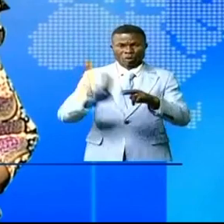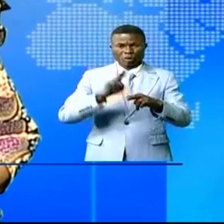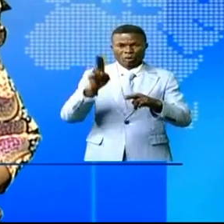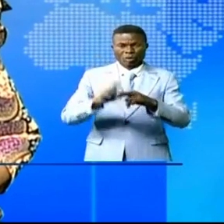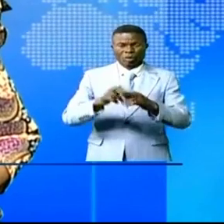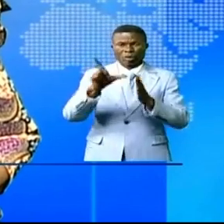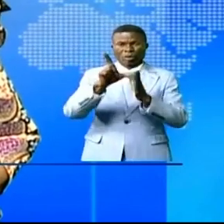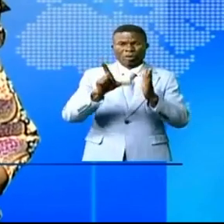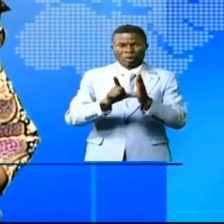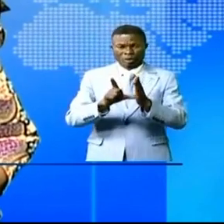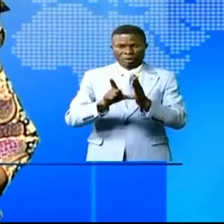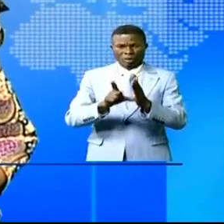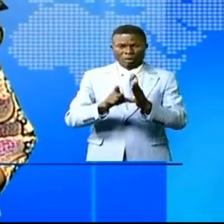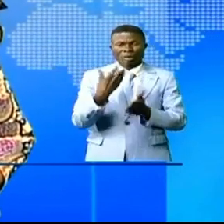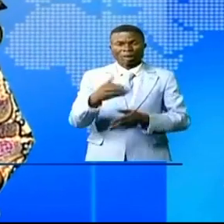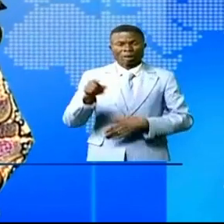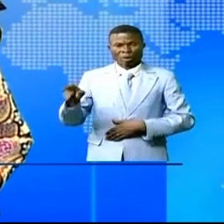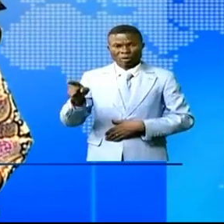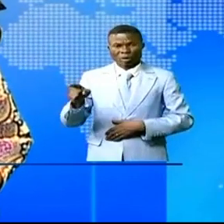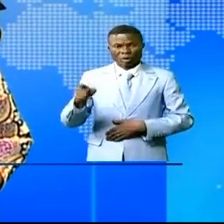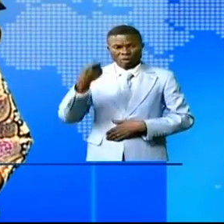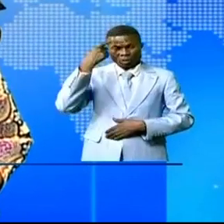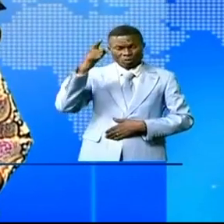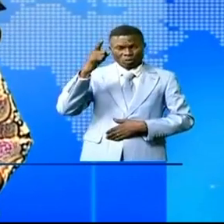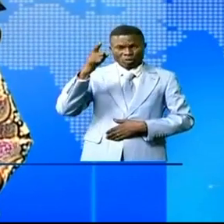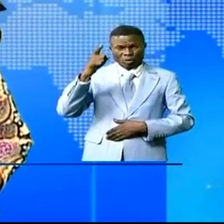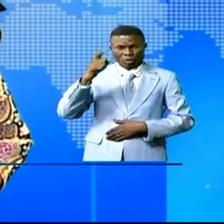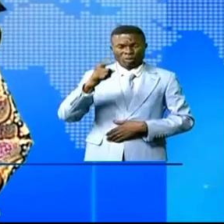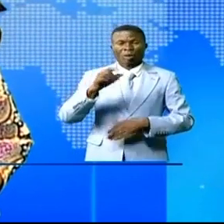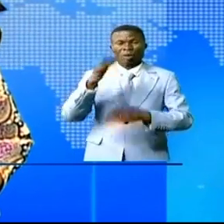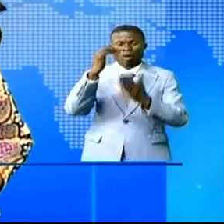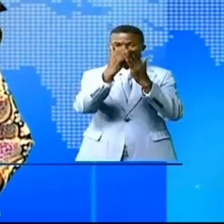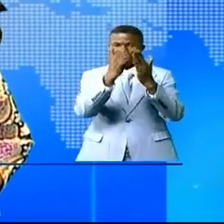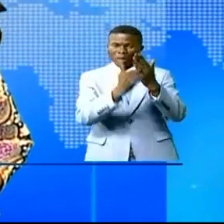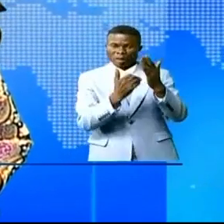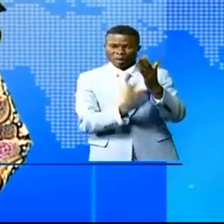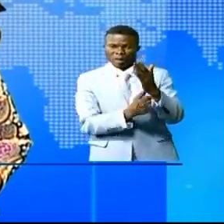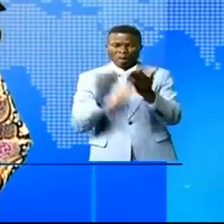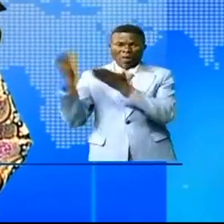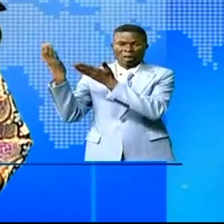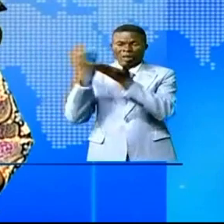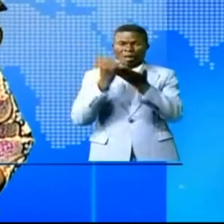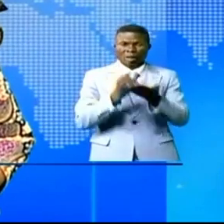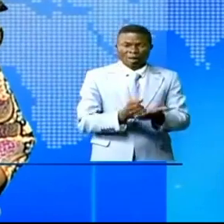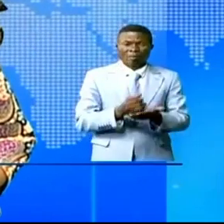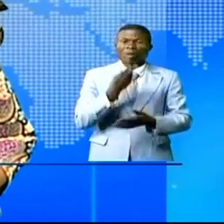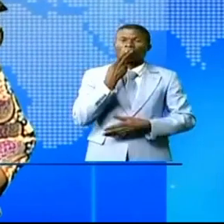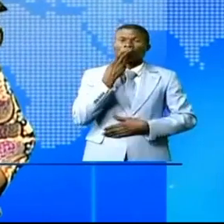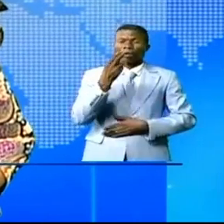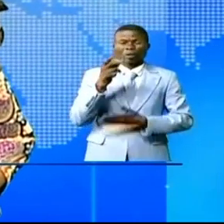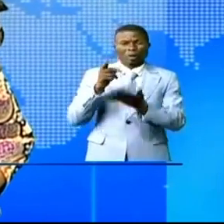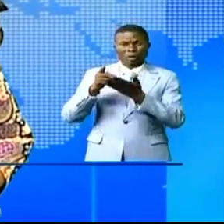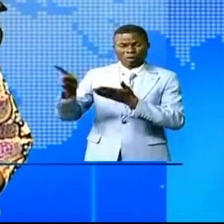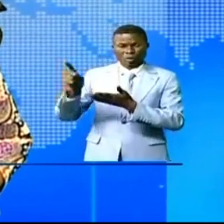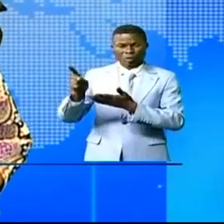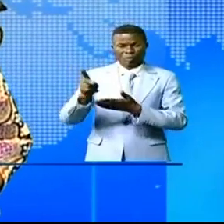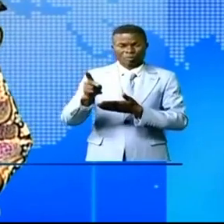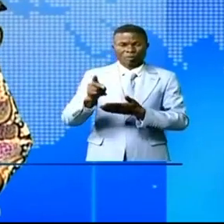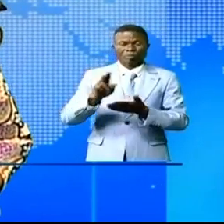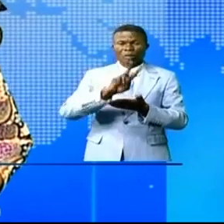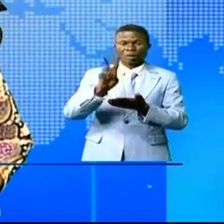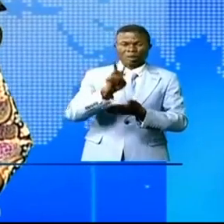code des accises aux fins d'un votèrent les importateurs des cigarettes qui ont acheté les vignettes